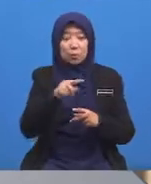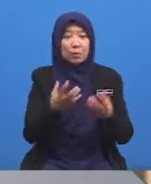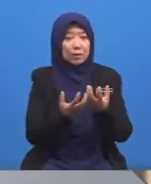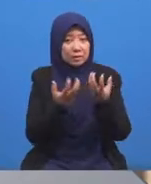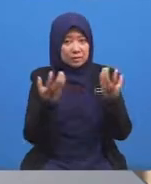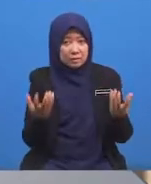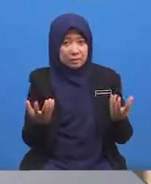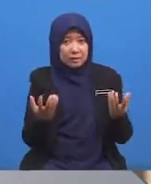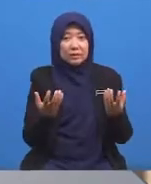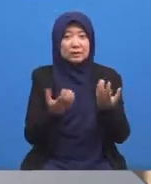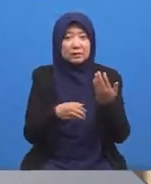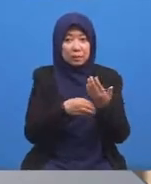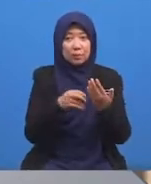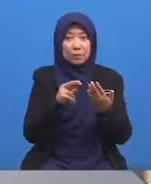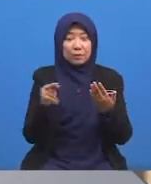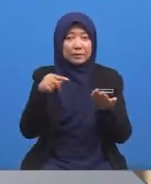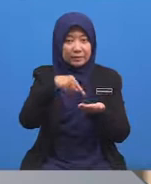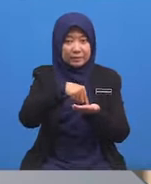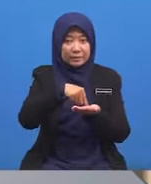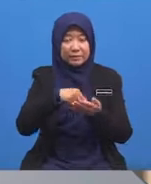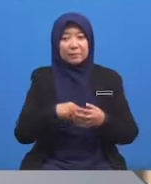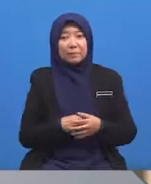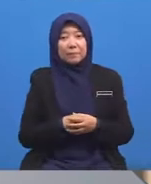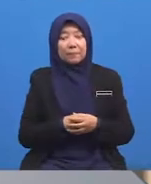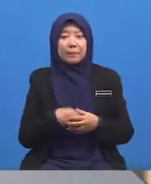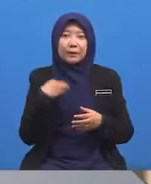bagaimana untuk mengasingkan campuran ini.